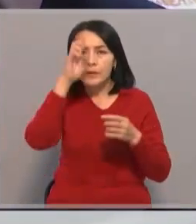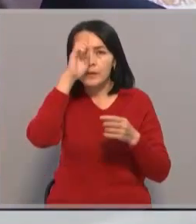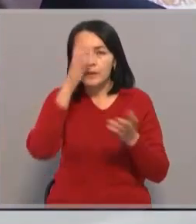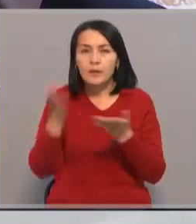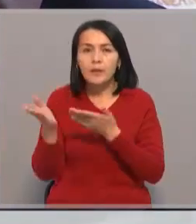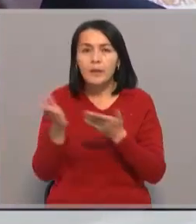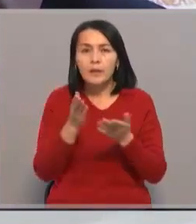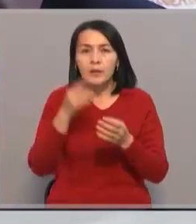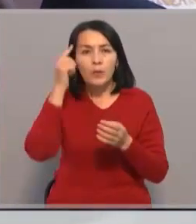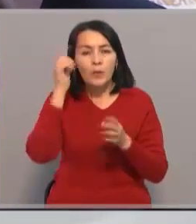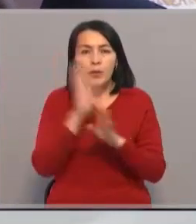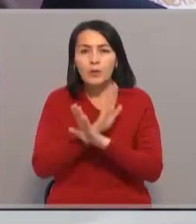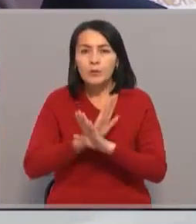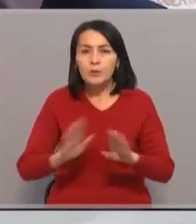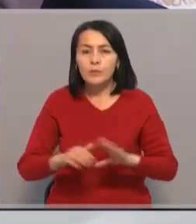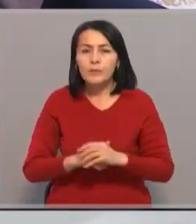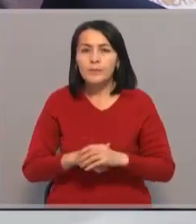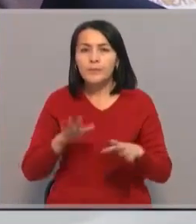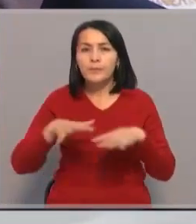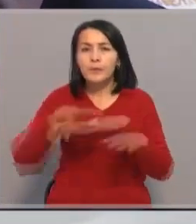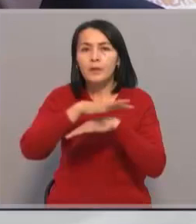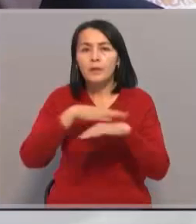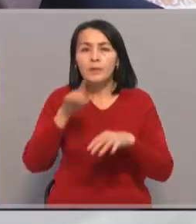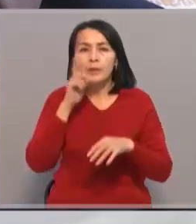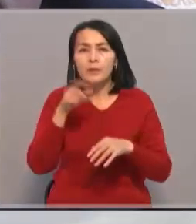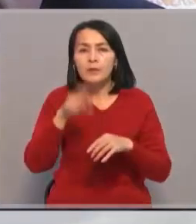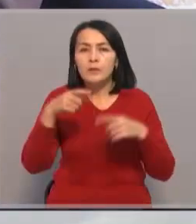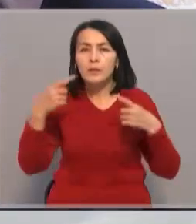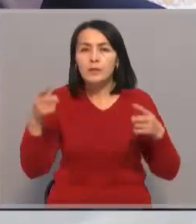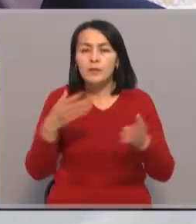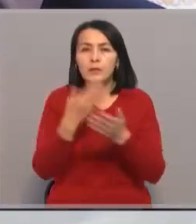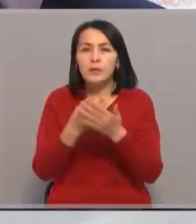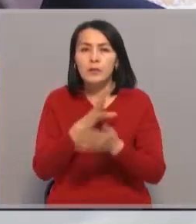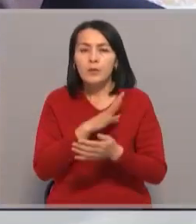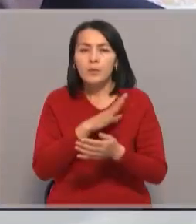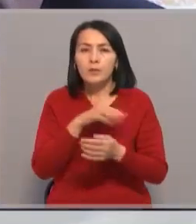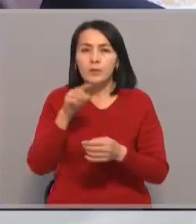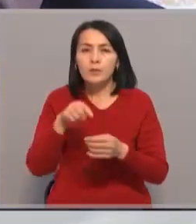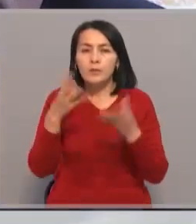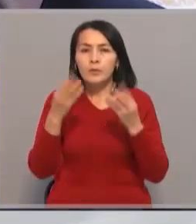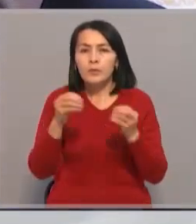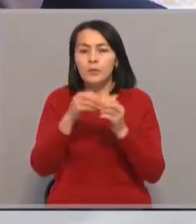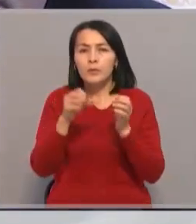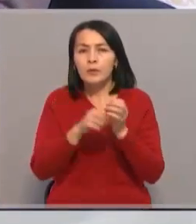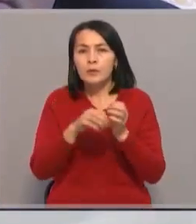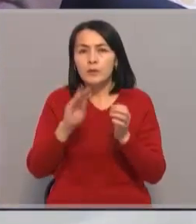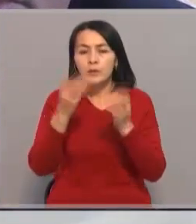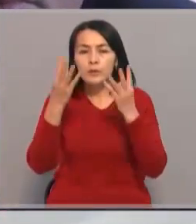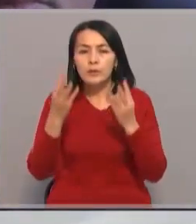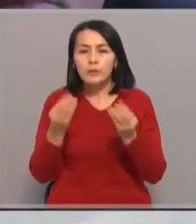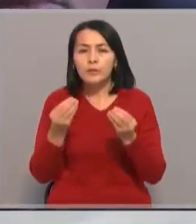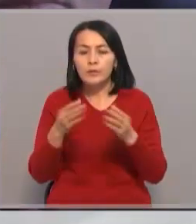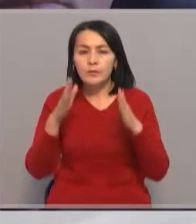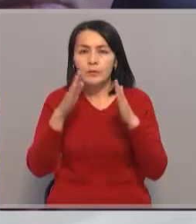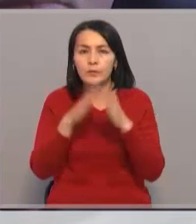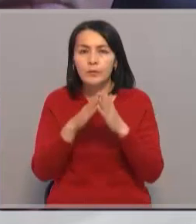келеді деп ойлаған жоқпыз. Алаңда болған жастар әртүрлі ұсыныс берді сол күні. 16-сы күні біз